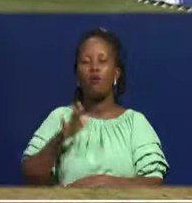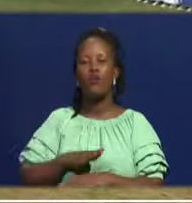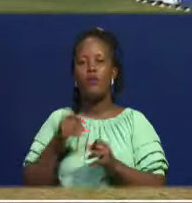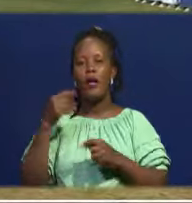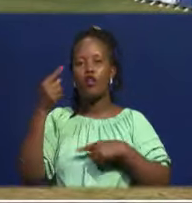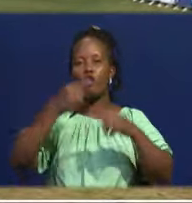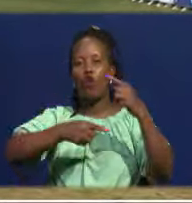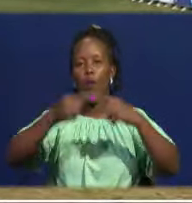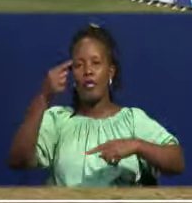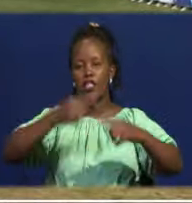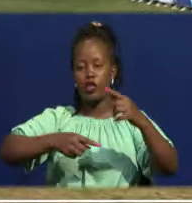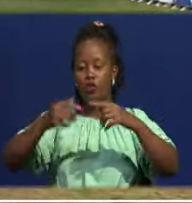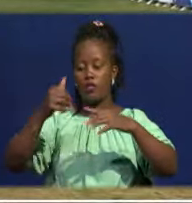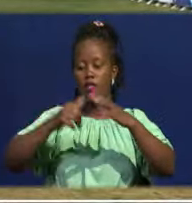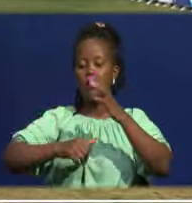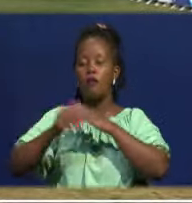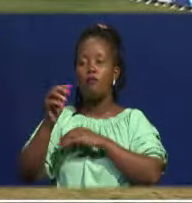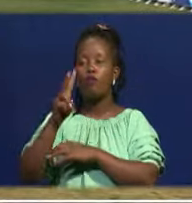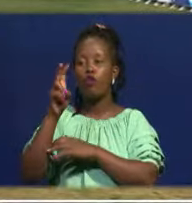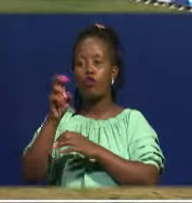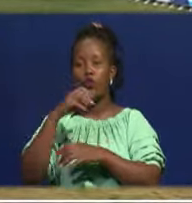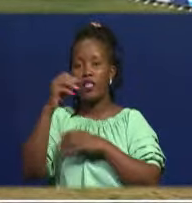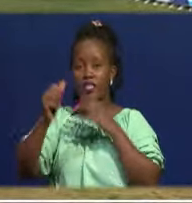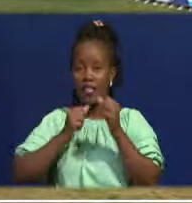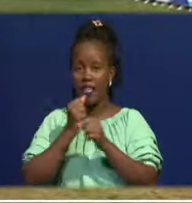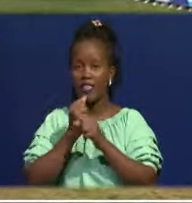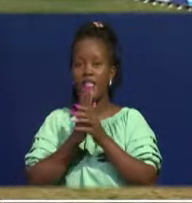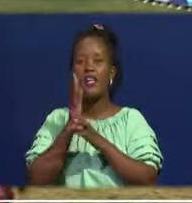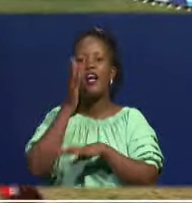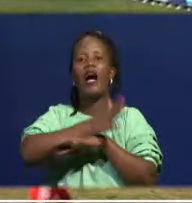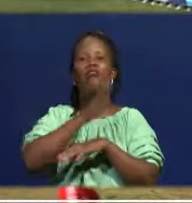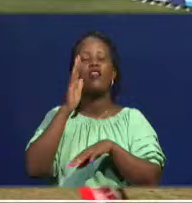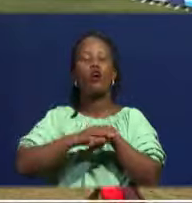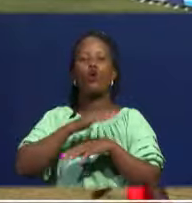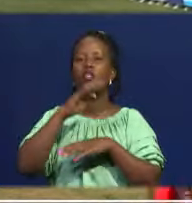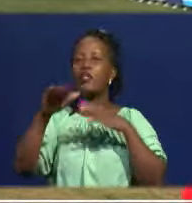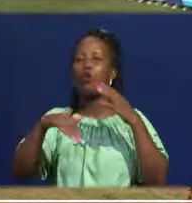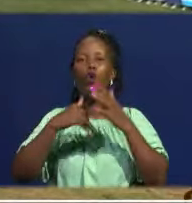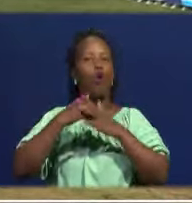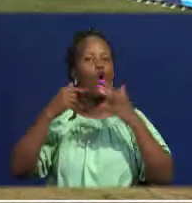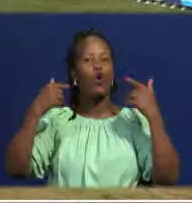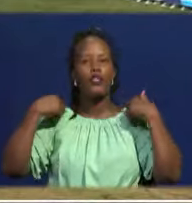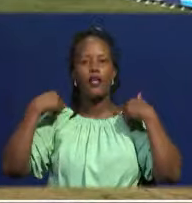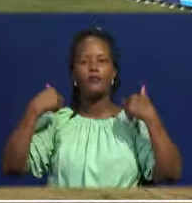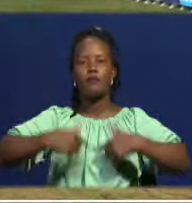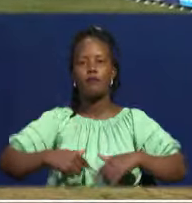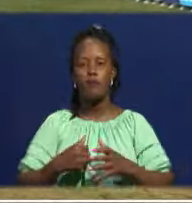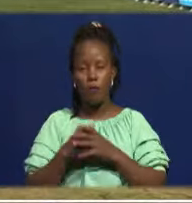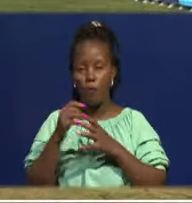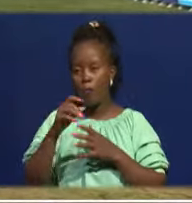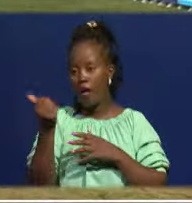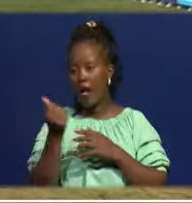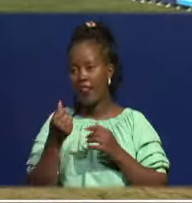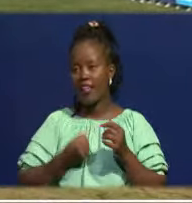miaka 20 baada ya kufagia nishani zote katika mbio hizo. Shila Jabeto wa humu nchini